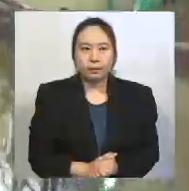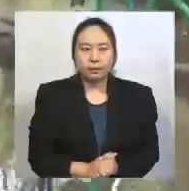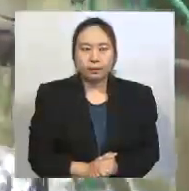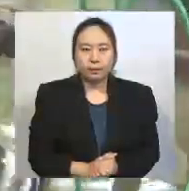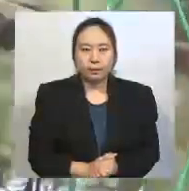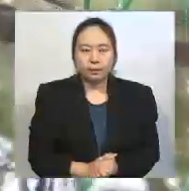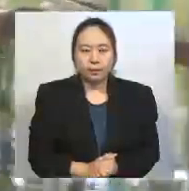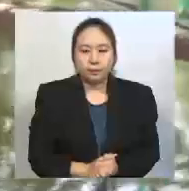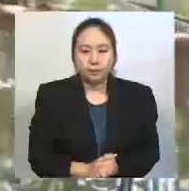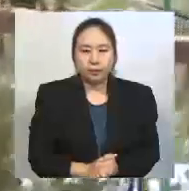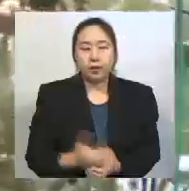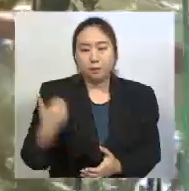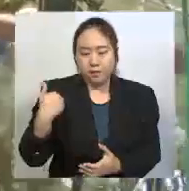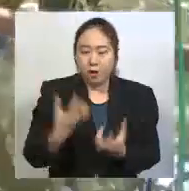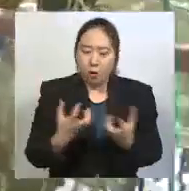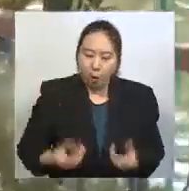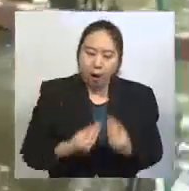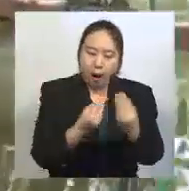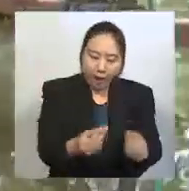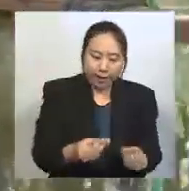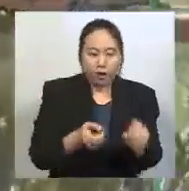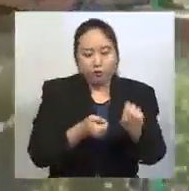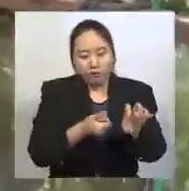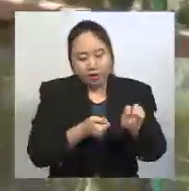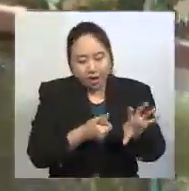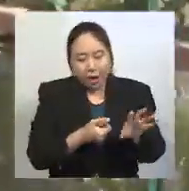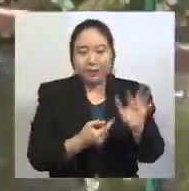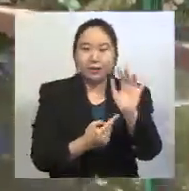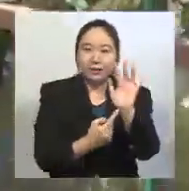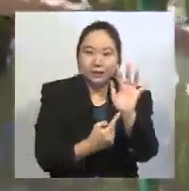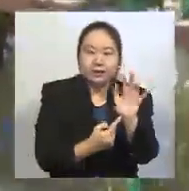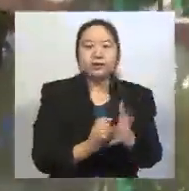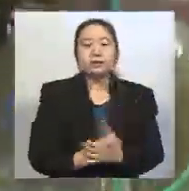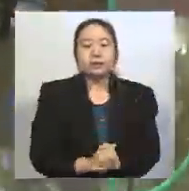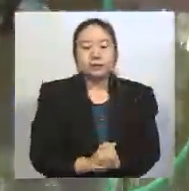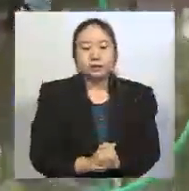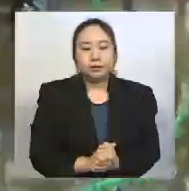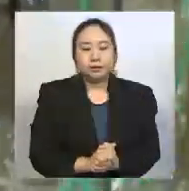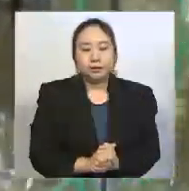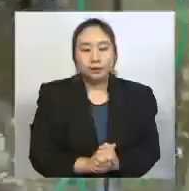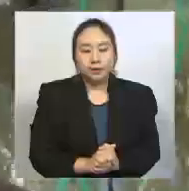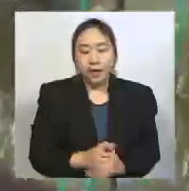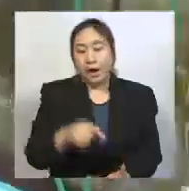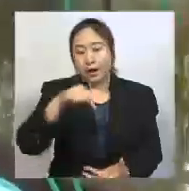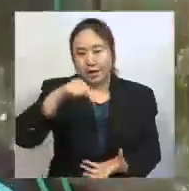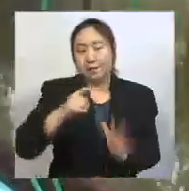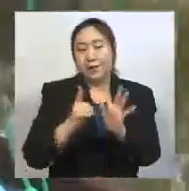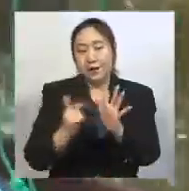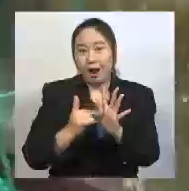เพิ่นก็มาแจกไฟฉายแจกเทียน โอ้อันนี้จะเป็นชุดยานะครับชุดย